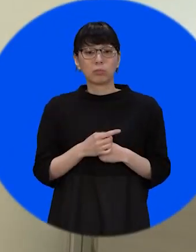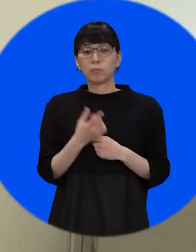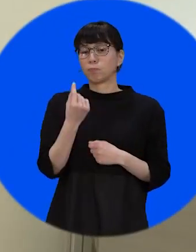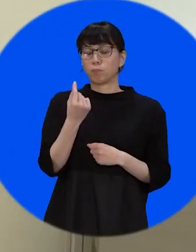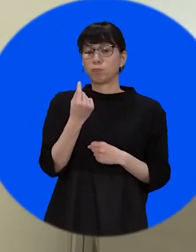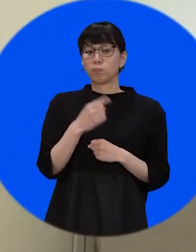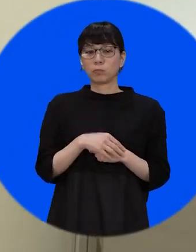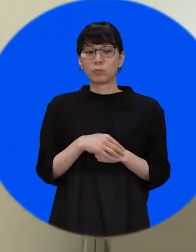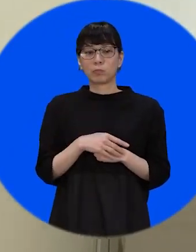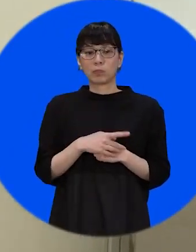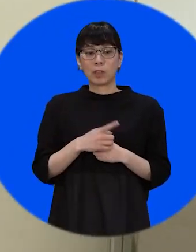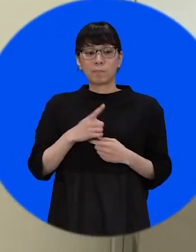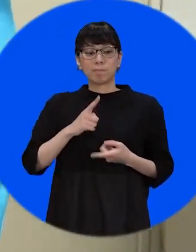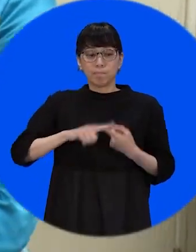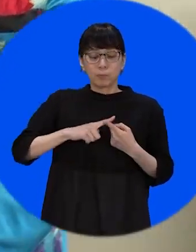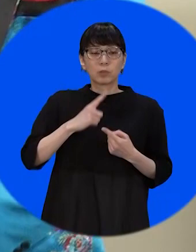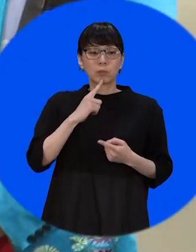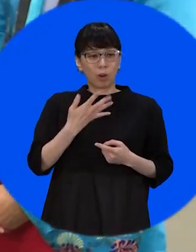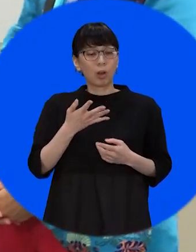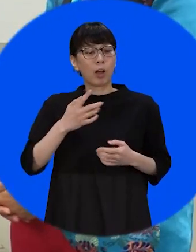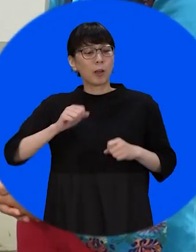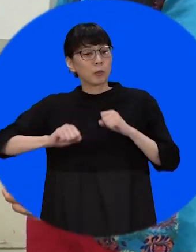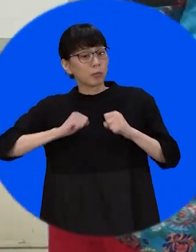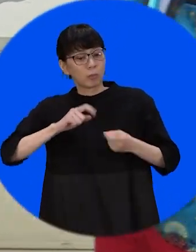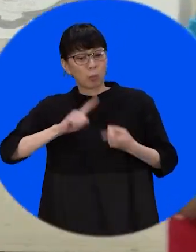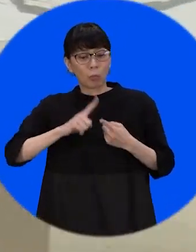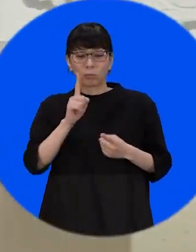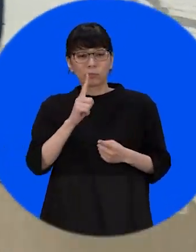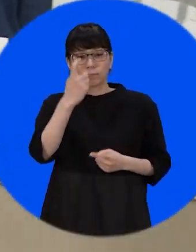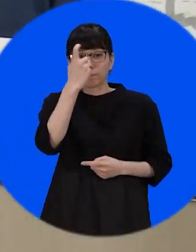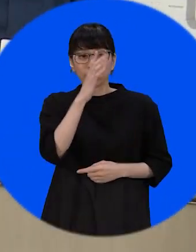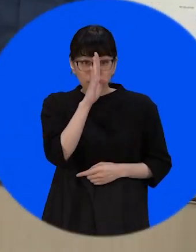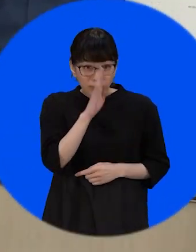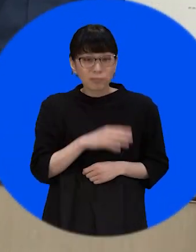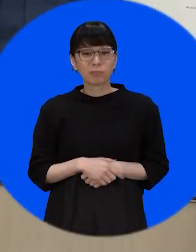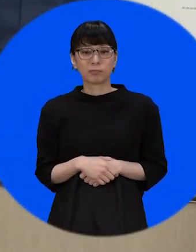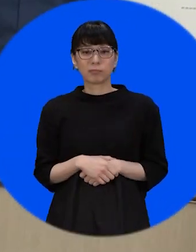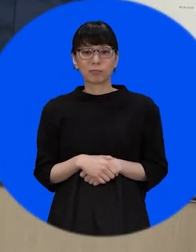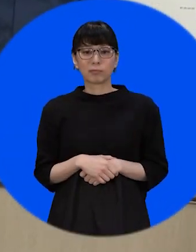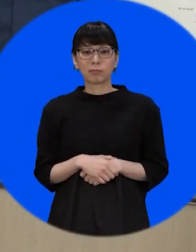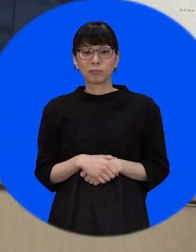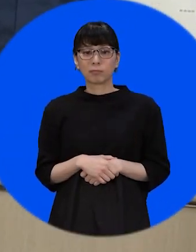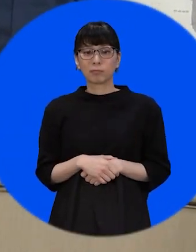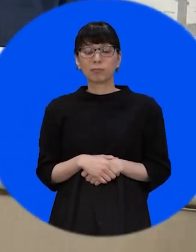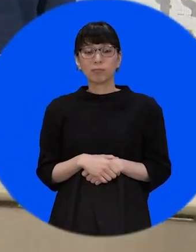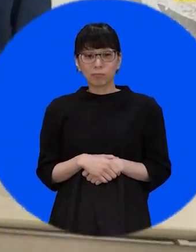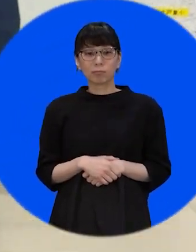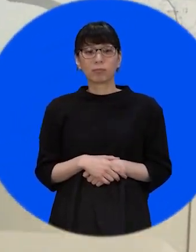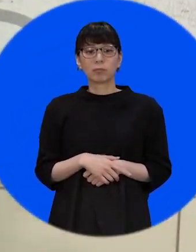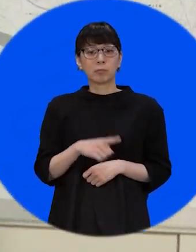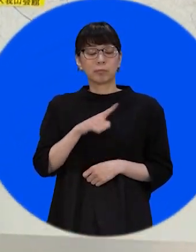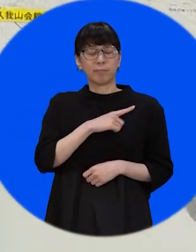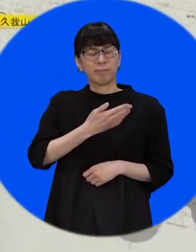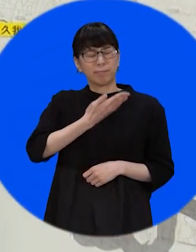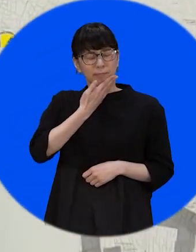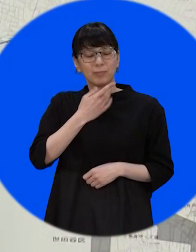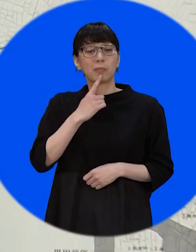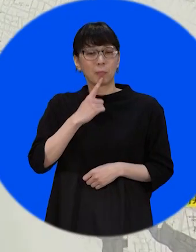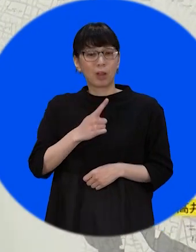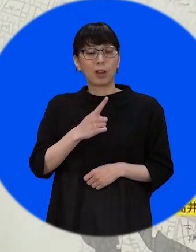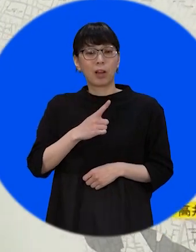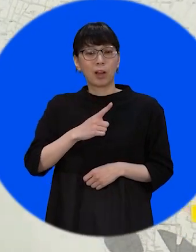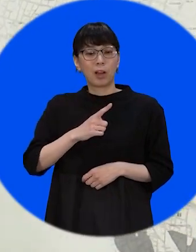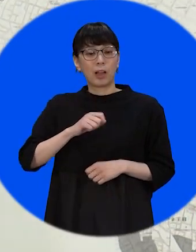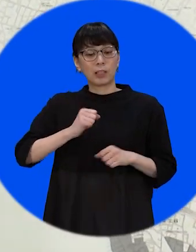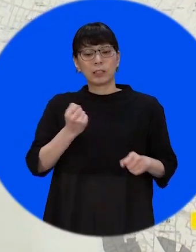そうですね。 それでやっぱ正解というか、実際どういった対処すればいいのかちょっとお伺いしたいんですけども、はい、お願いします。 はい、まず大切なのは適切な